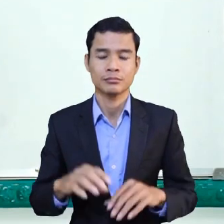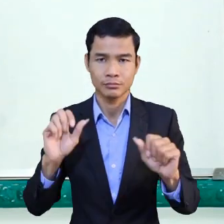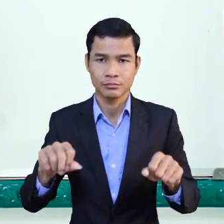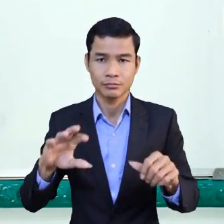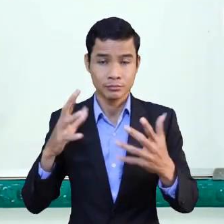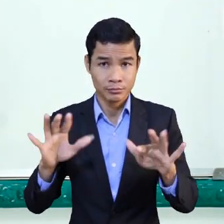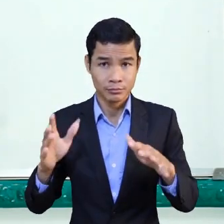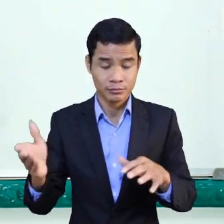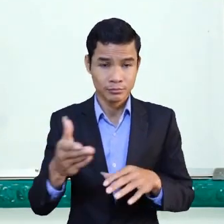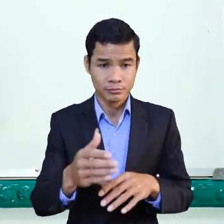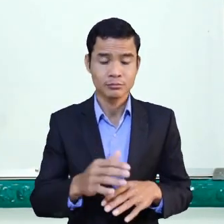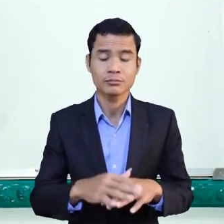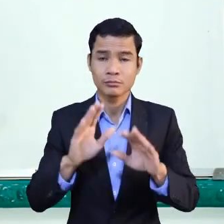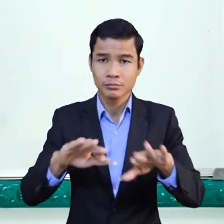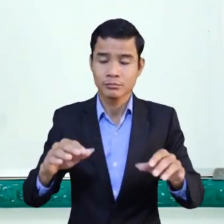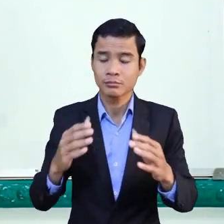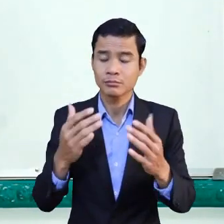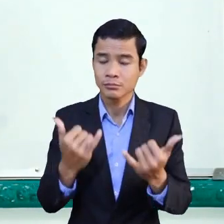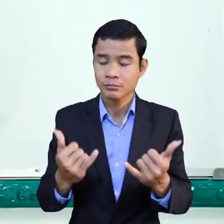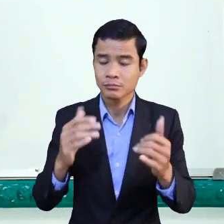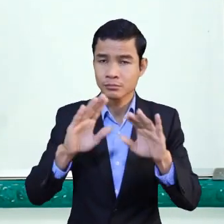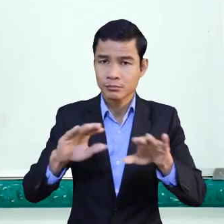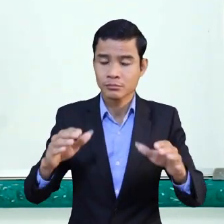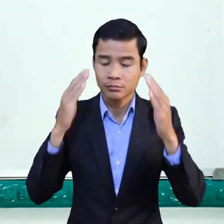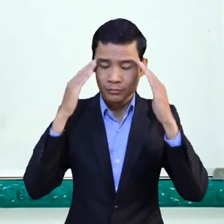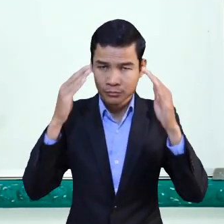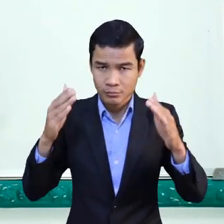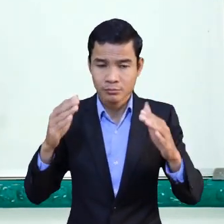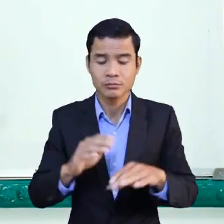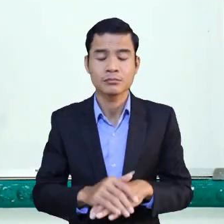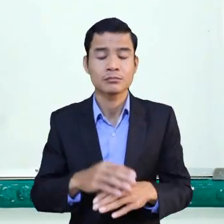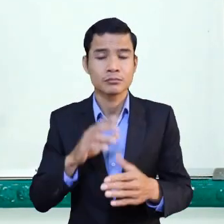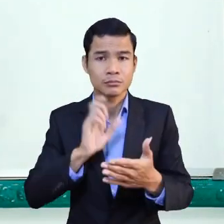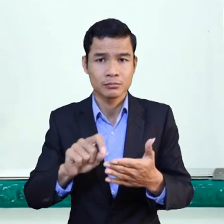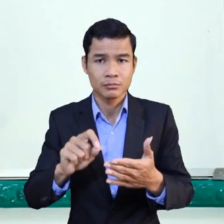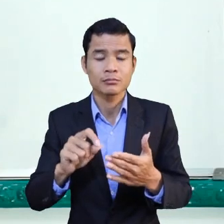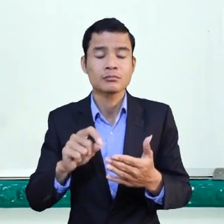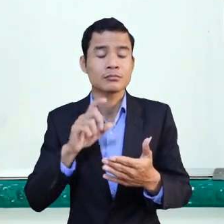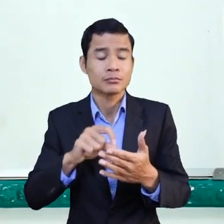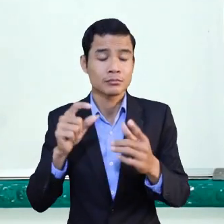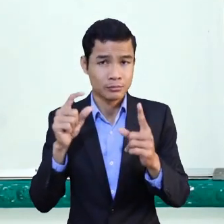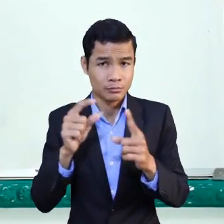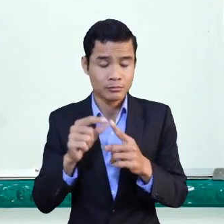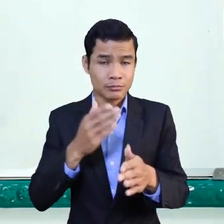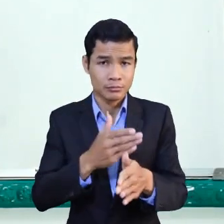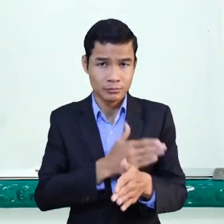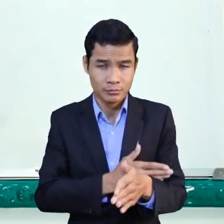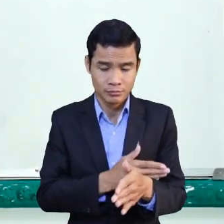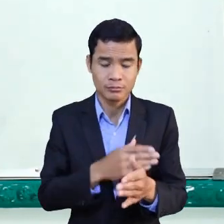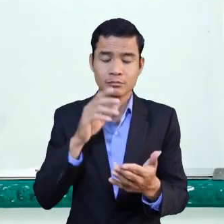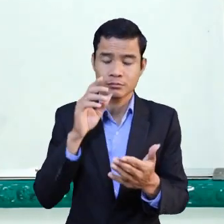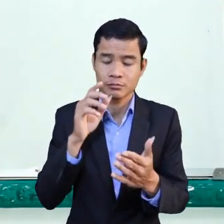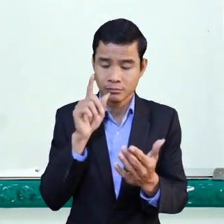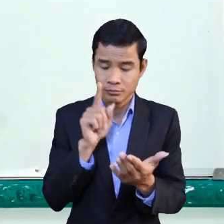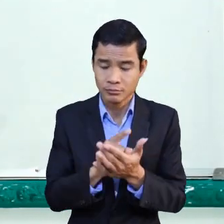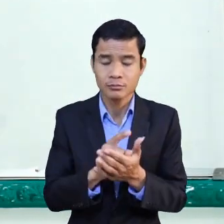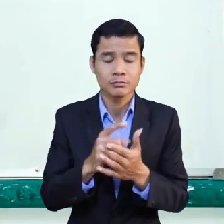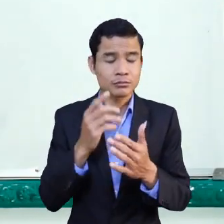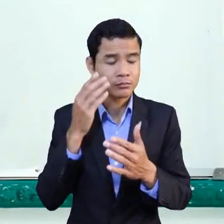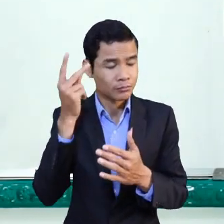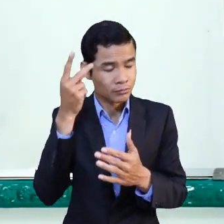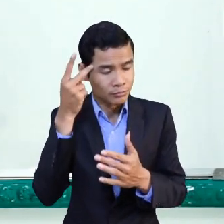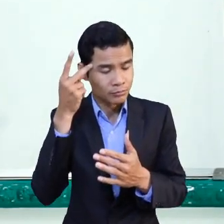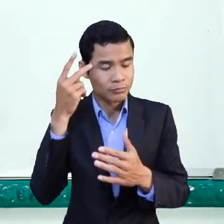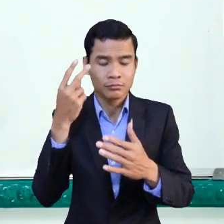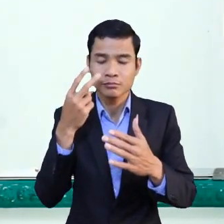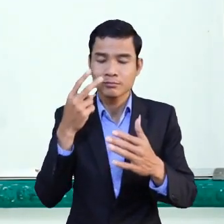ចារួចរាល់ហើយអញ្ចឹងកូនស្ដាប់អ្នកគ្រូសរសេរសិនណាការសរសេរតាមអានមុននឹងសរសេរយើងត្រូវគិត ហើយនឹ